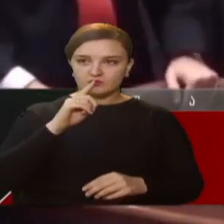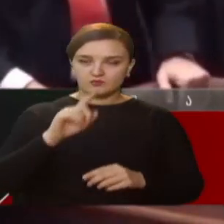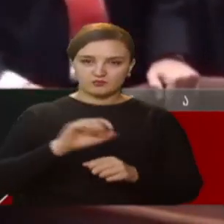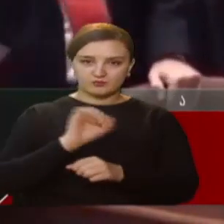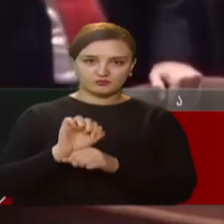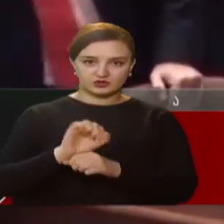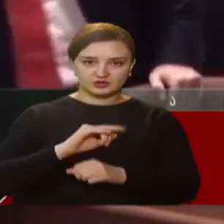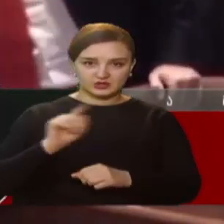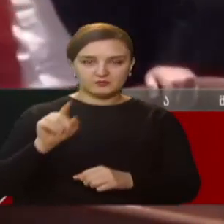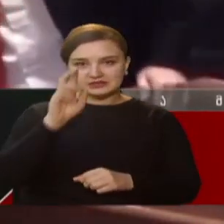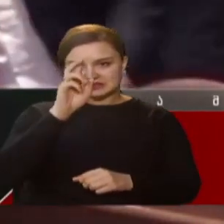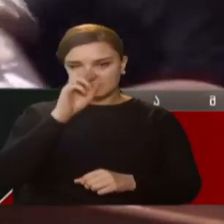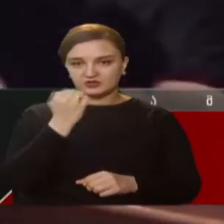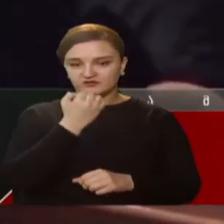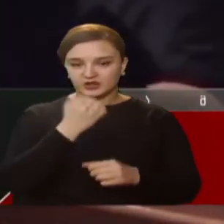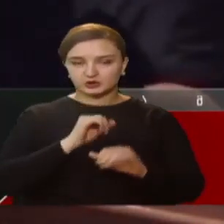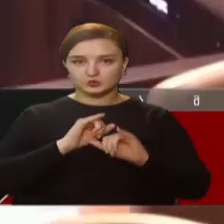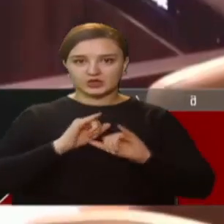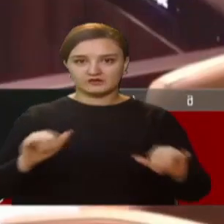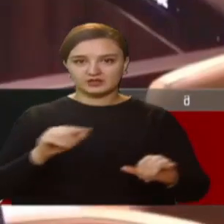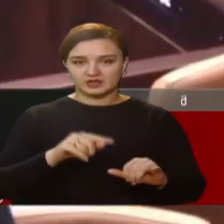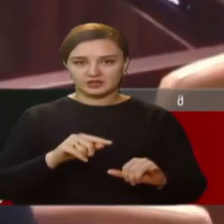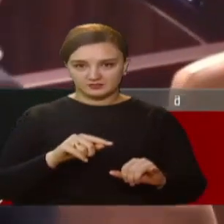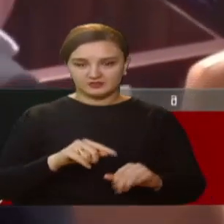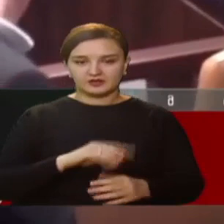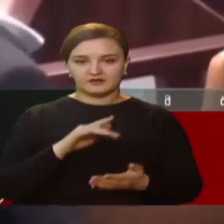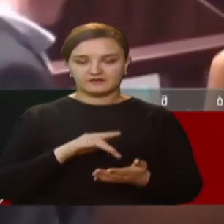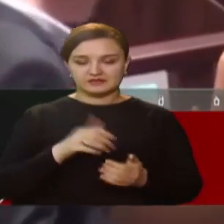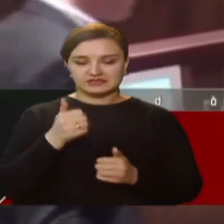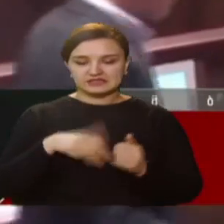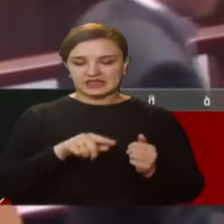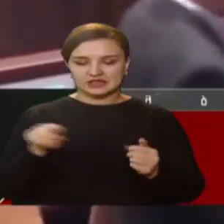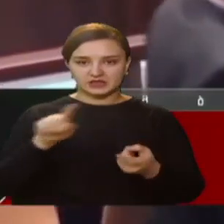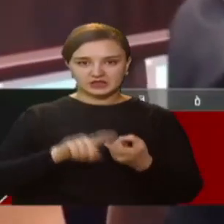შეჩერება, სახელმწიფო ინფრასტრუქტურის განვითარება, ეგრეთ წოდებული პერიფერიის ქვეყნის ცენტრთან